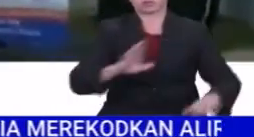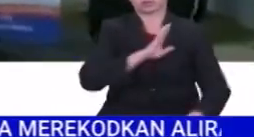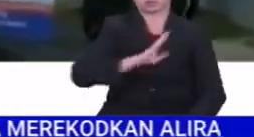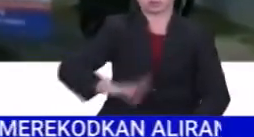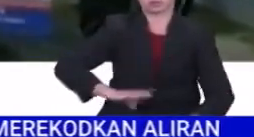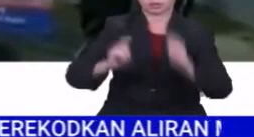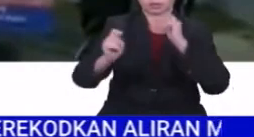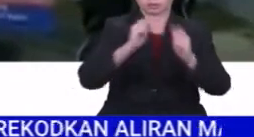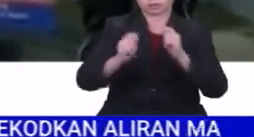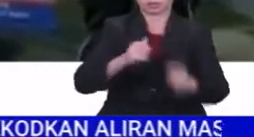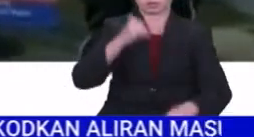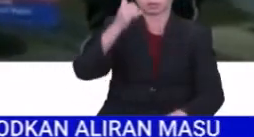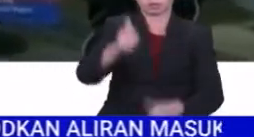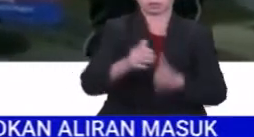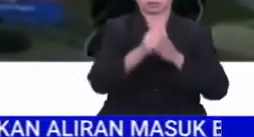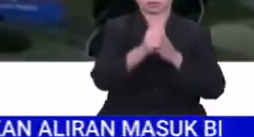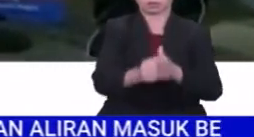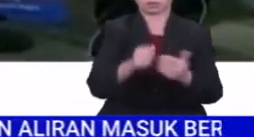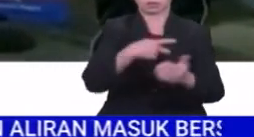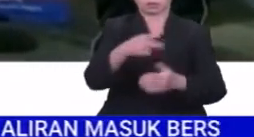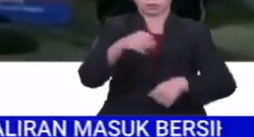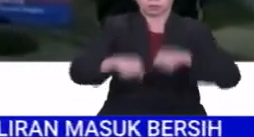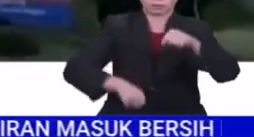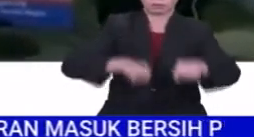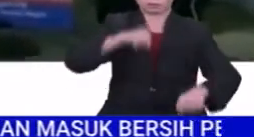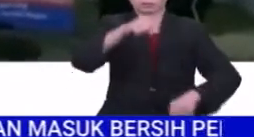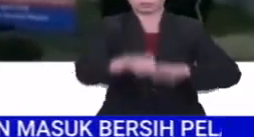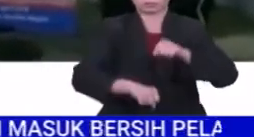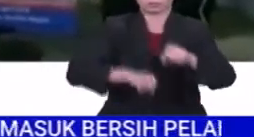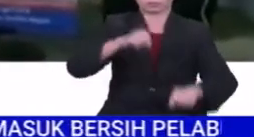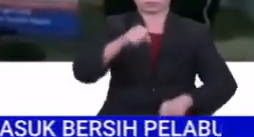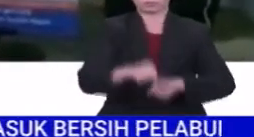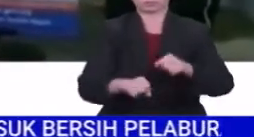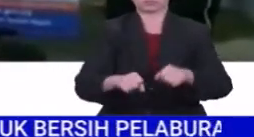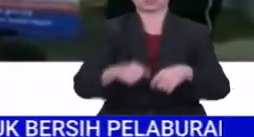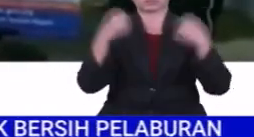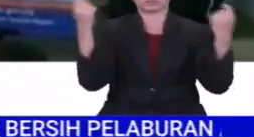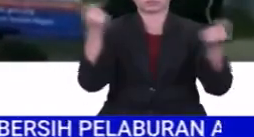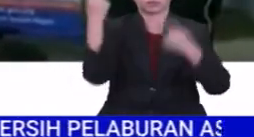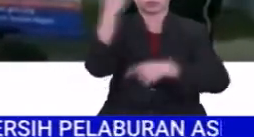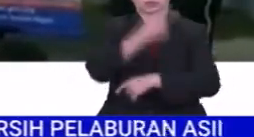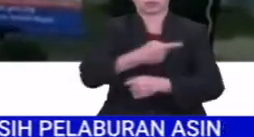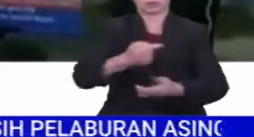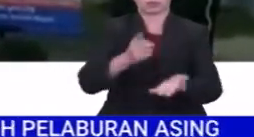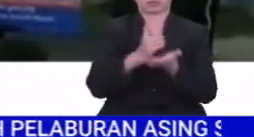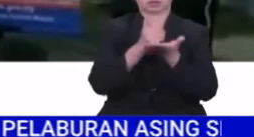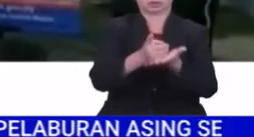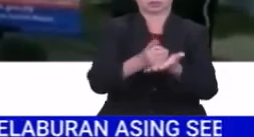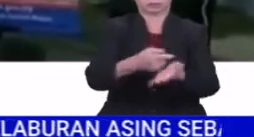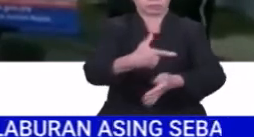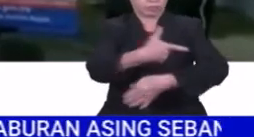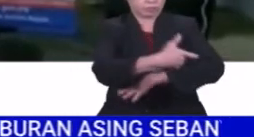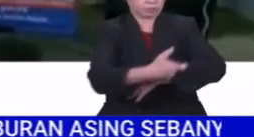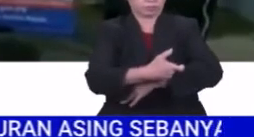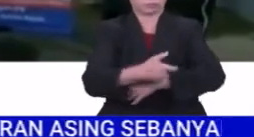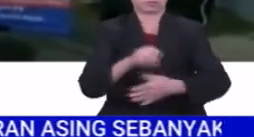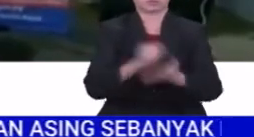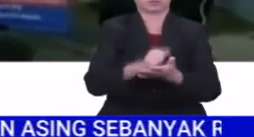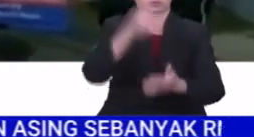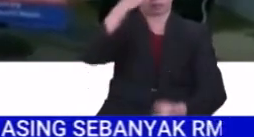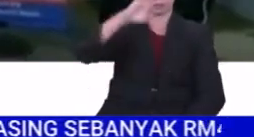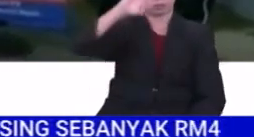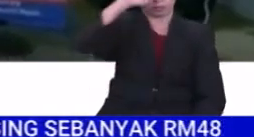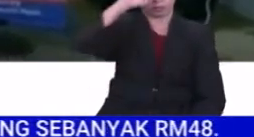Batita ketika berangkat mengetuai program Khan berbasikal mol sebanyak sambutan hari penderma darah sedunia peringkat Negeri Perlis